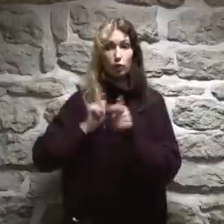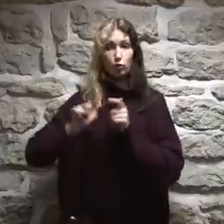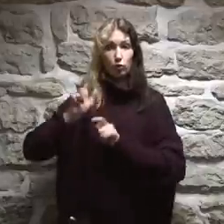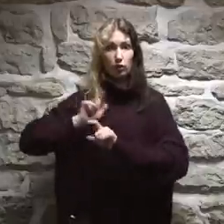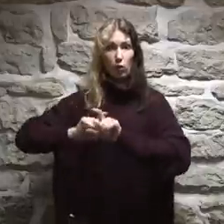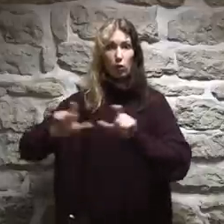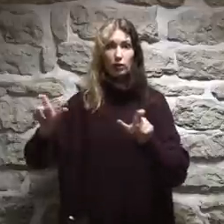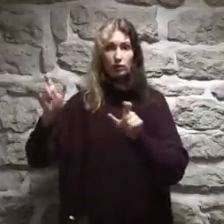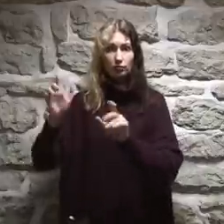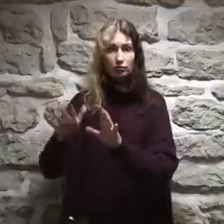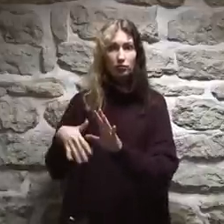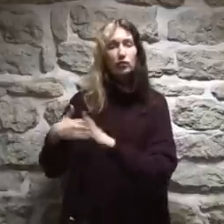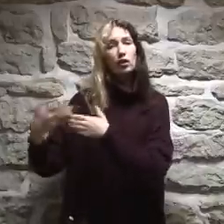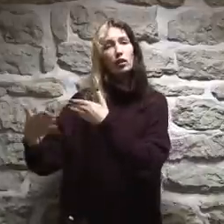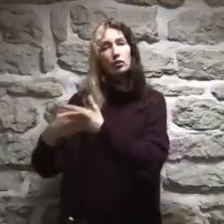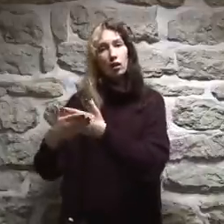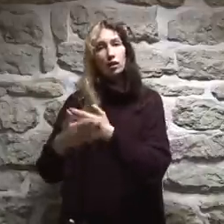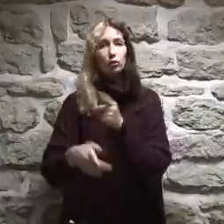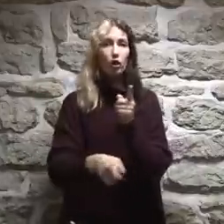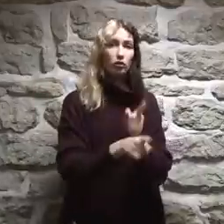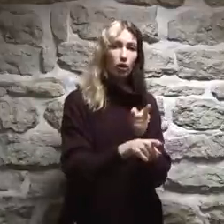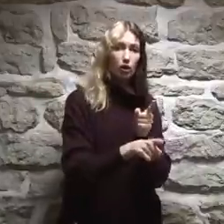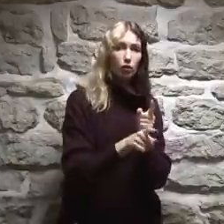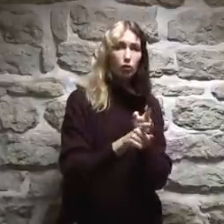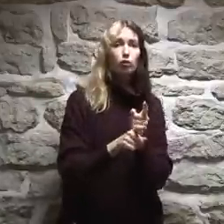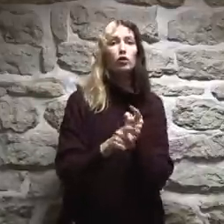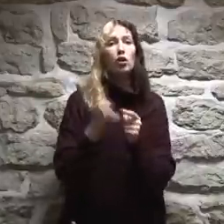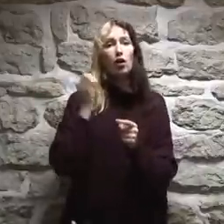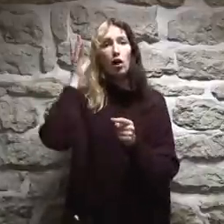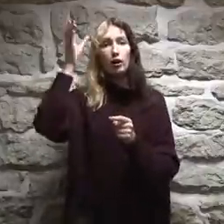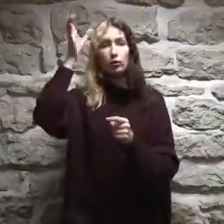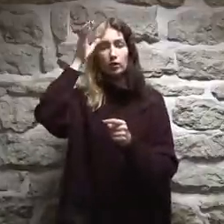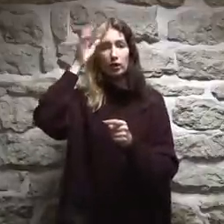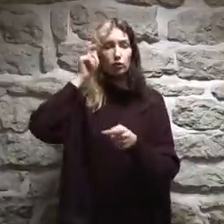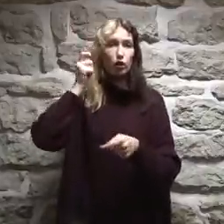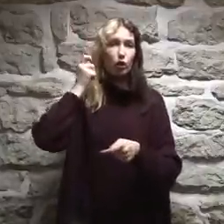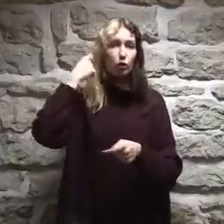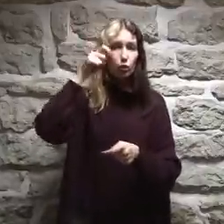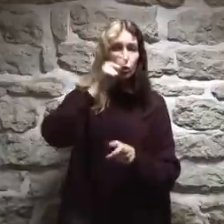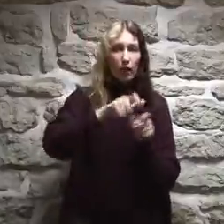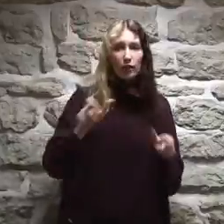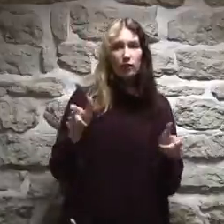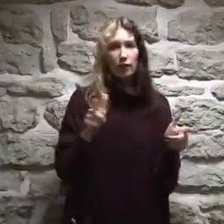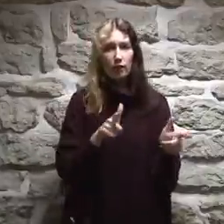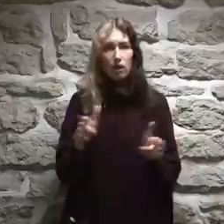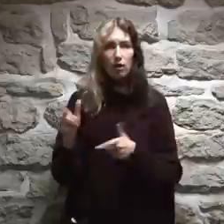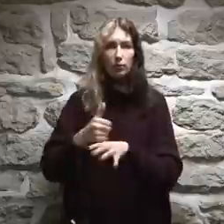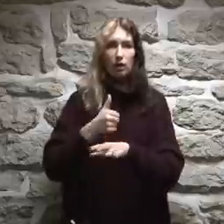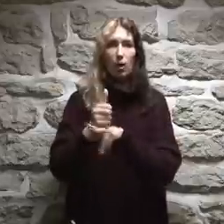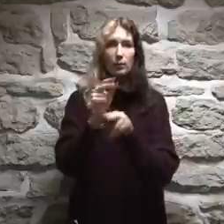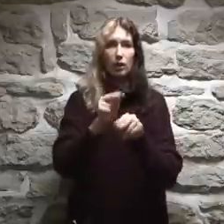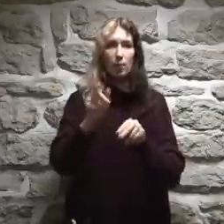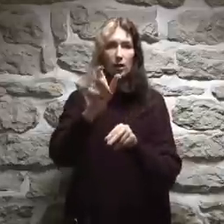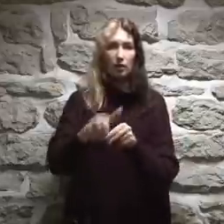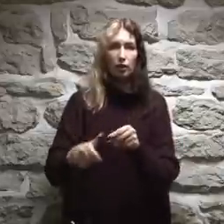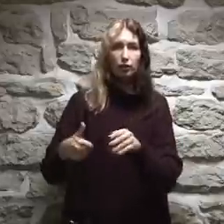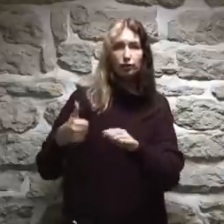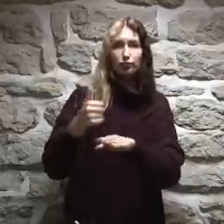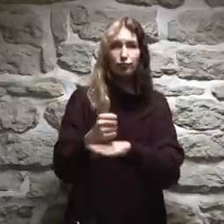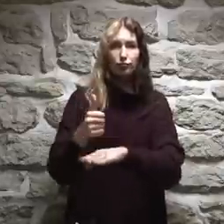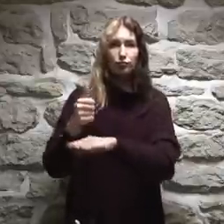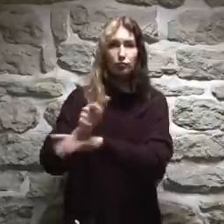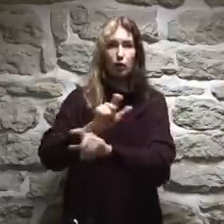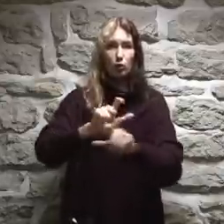ka jätkuvalt nii Tallinna kui Tartu ülikooli haridusteaduste tudengid on valmis minema abiõpetajatena koolidesse